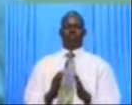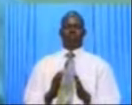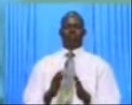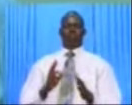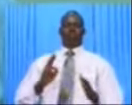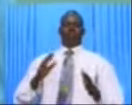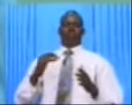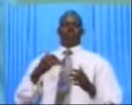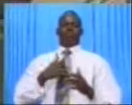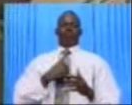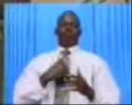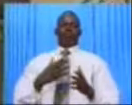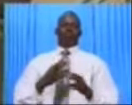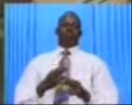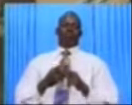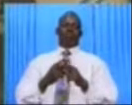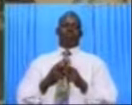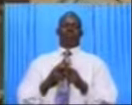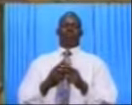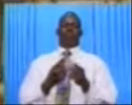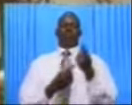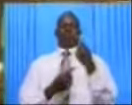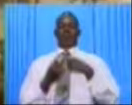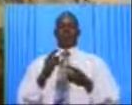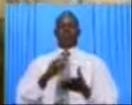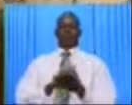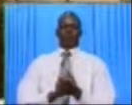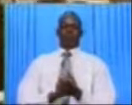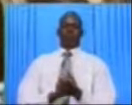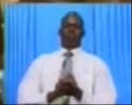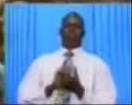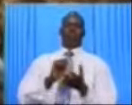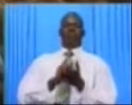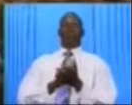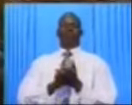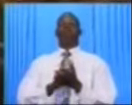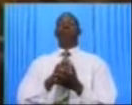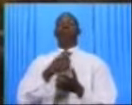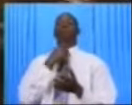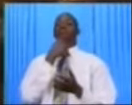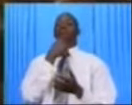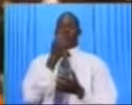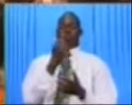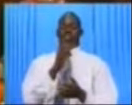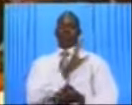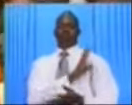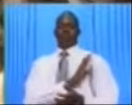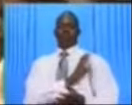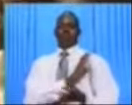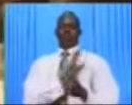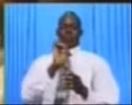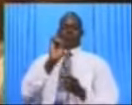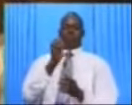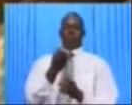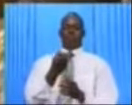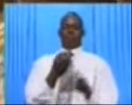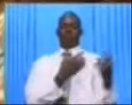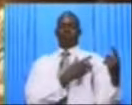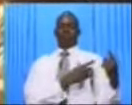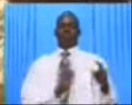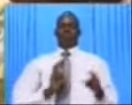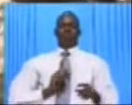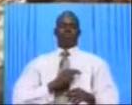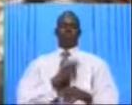des membres qui sont appelés au mariage. Il s'agit de formation, il s'agit de citoyenneté. Lorsque nous voyons des